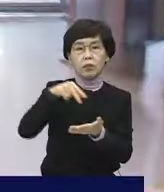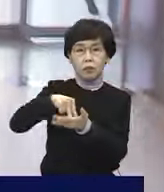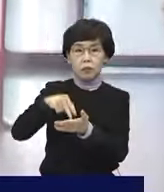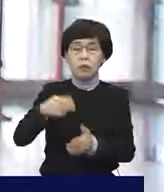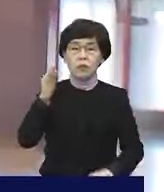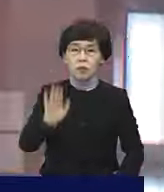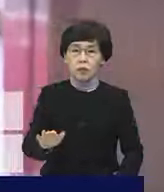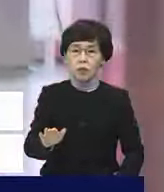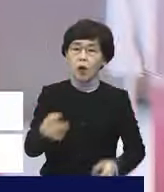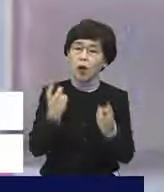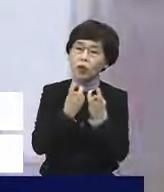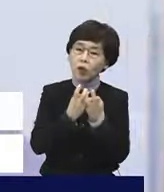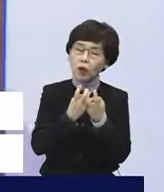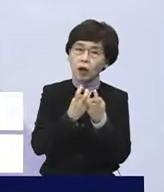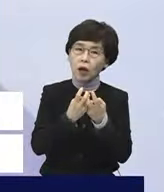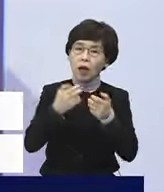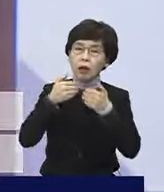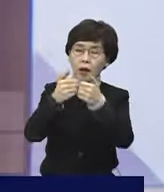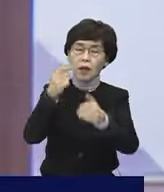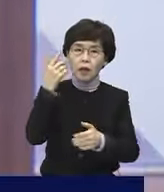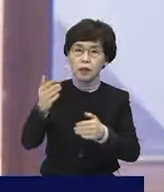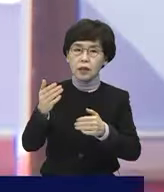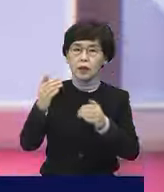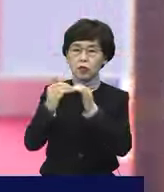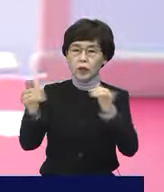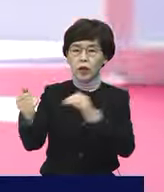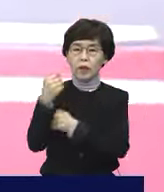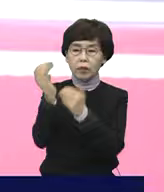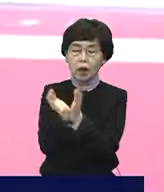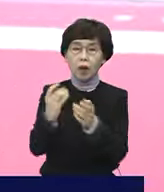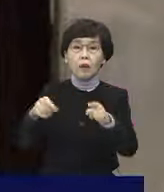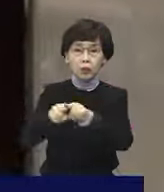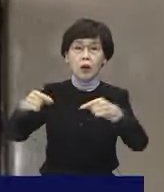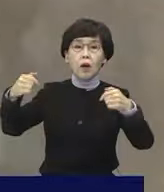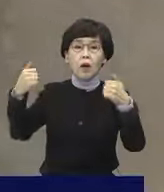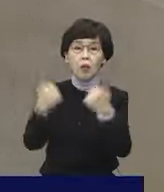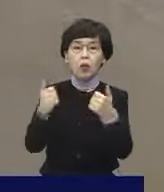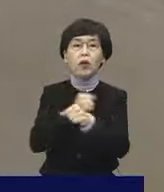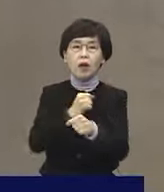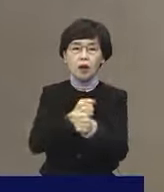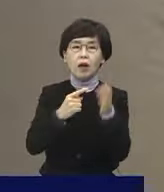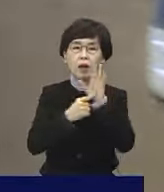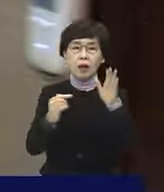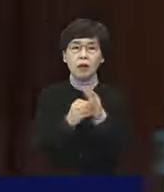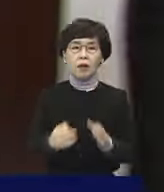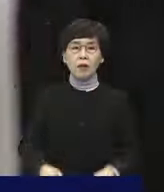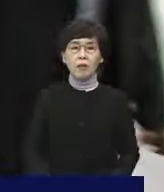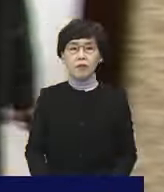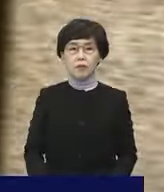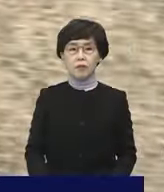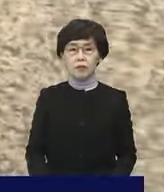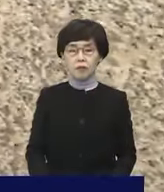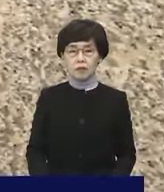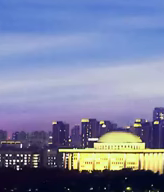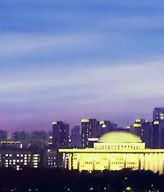있다면서도 어떻게 대응할진 당과 같이 논의하겠다고 밝혔습니다. SBS 이성훈입니다.